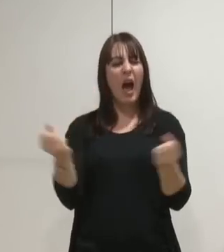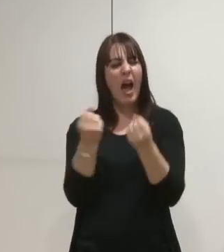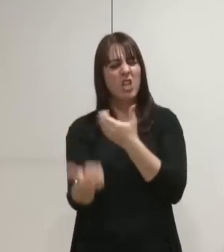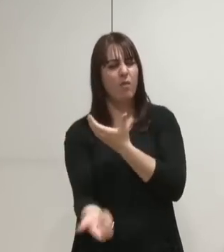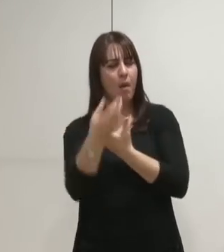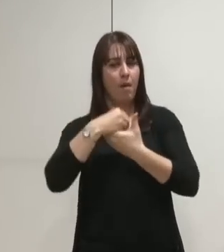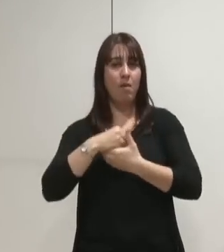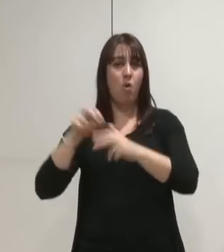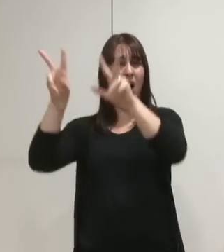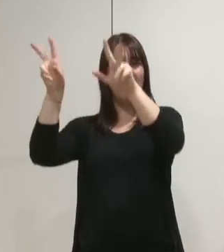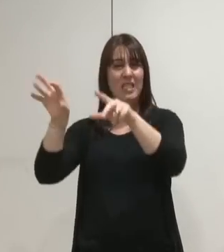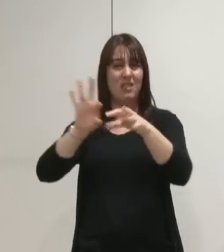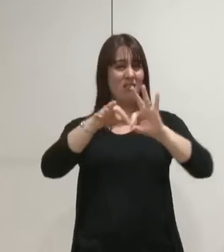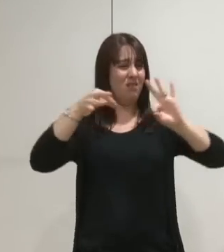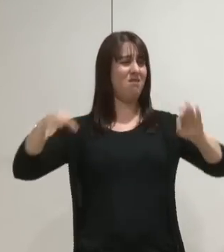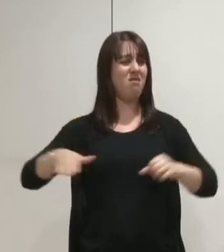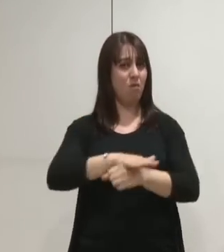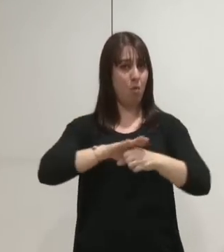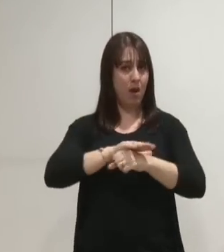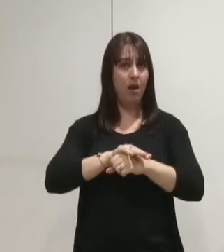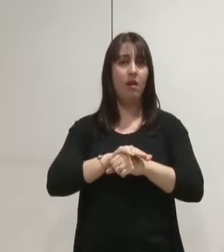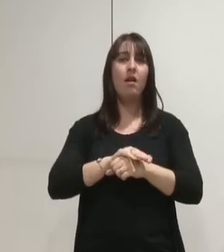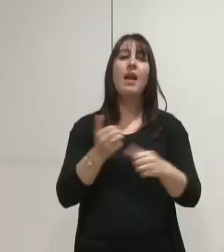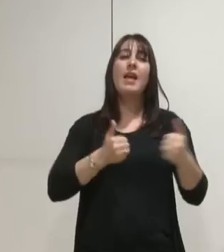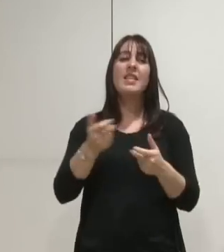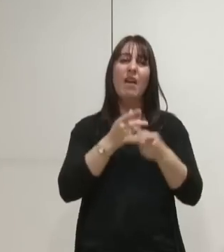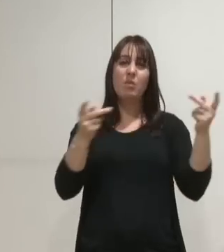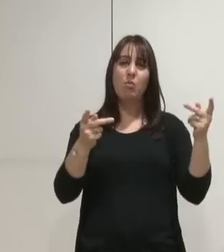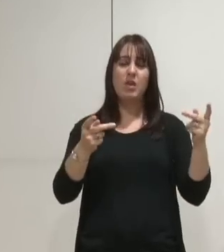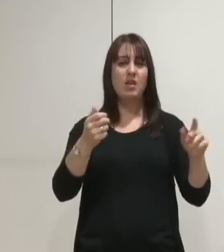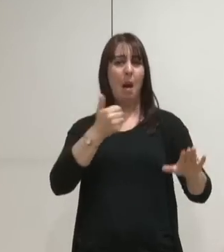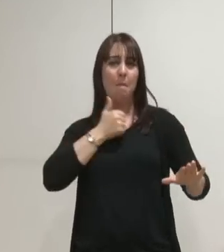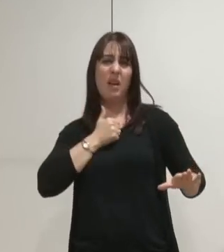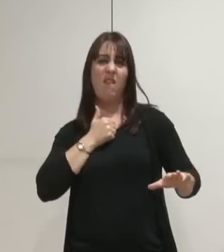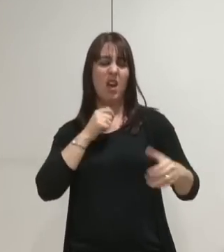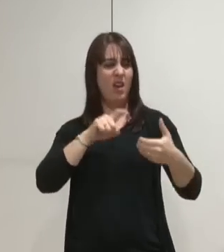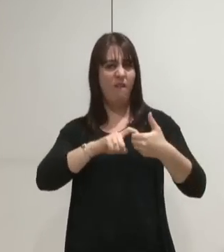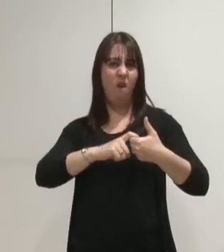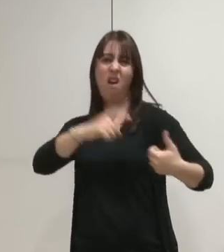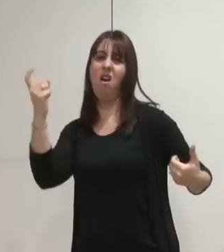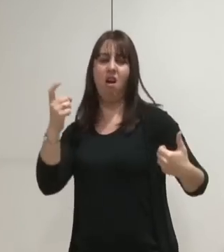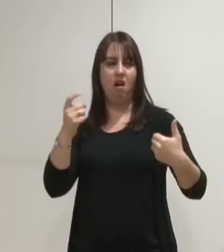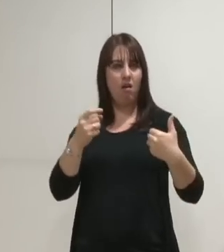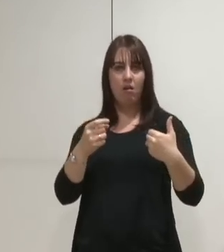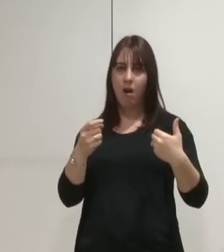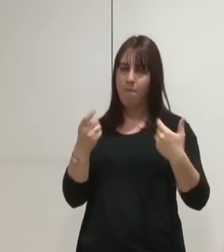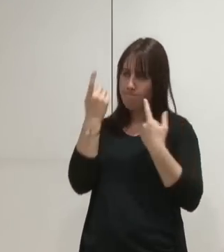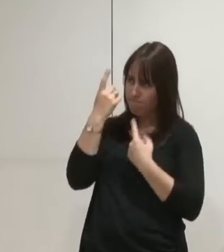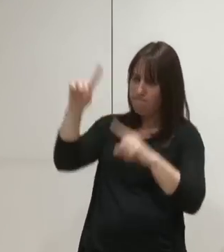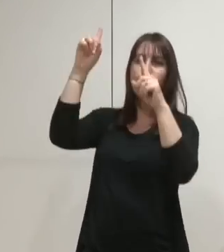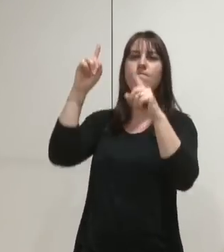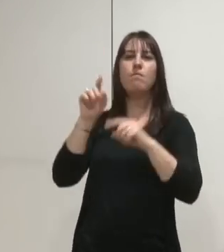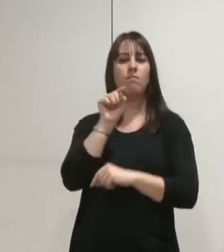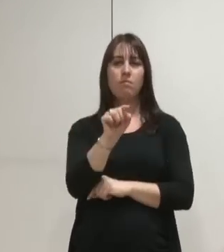cite intégralement libérer les services publics des ingérences du privé de points après avoir réussi la remunicipalisation de